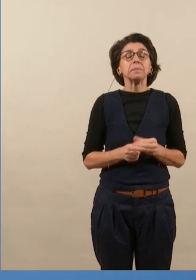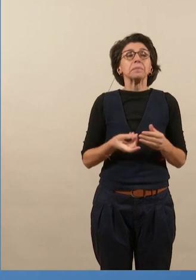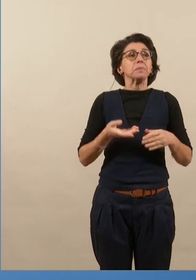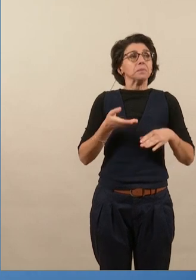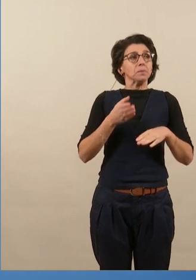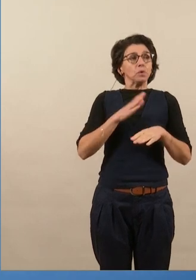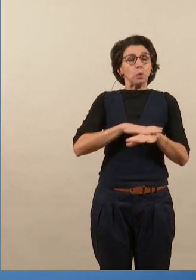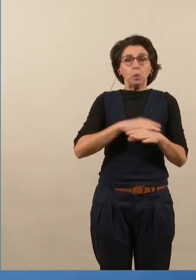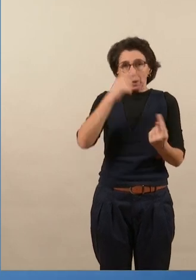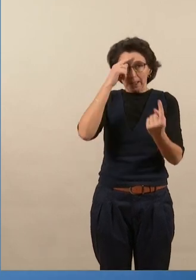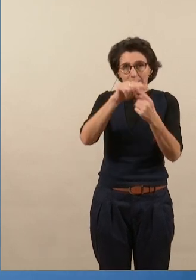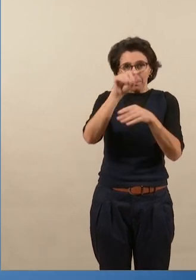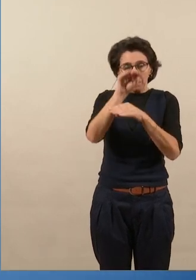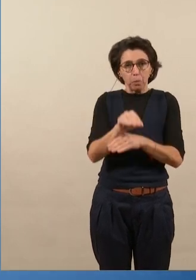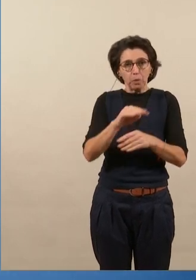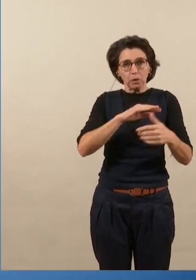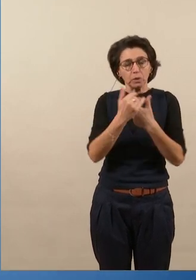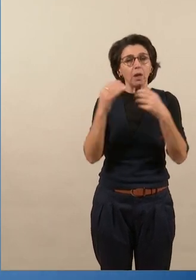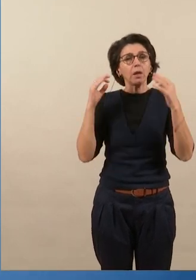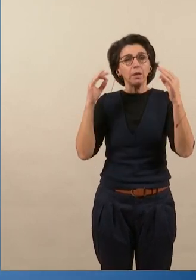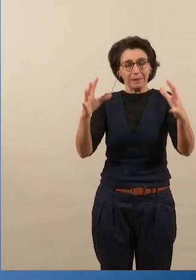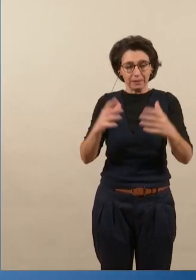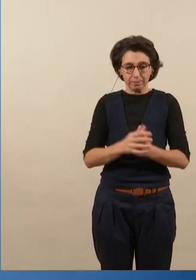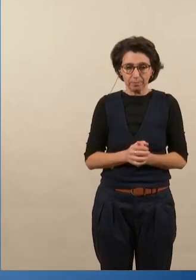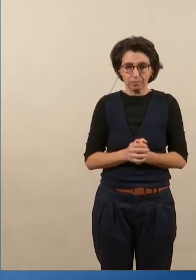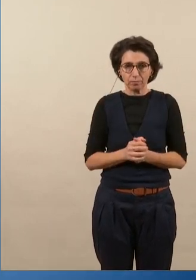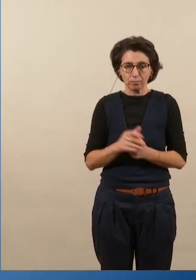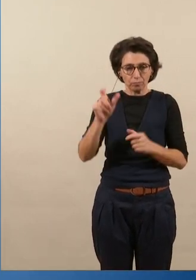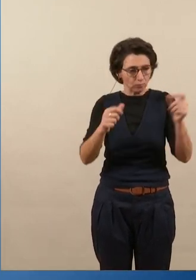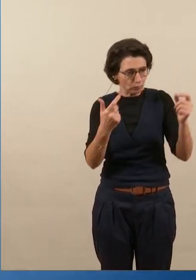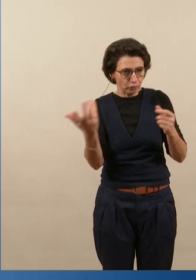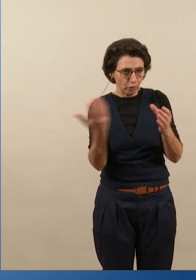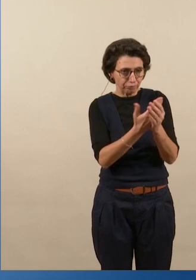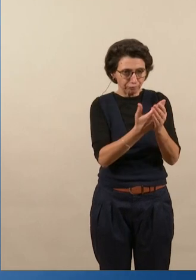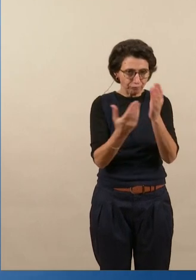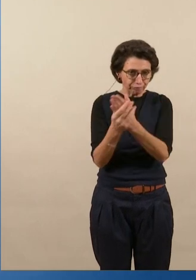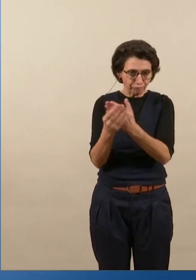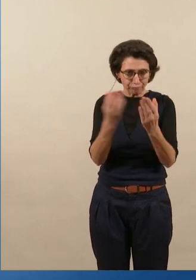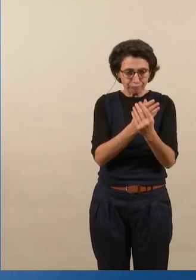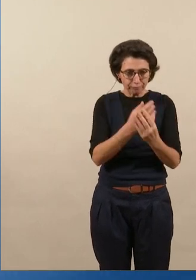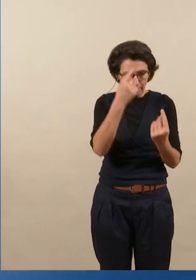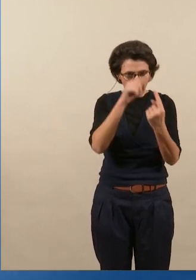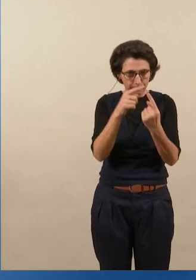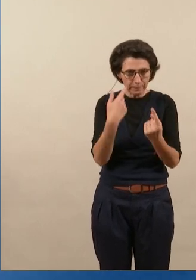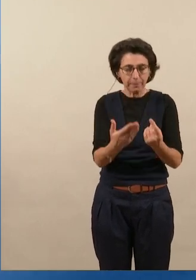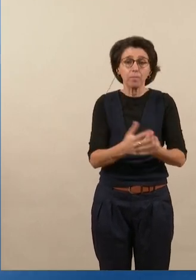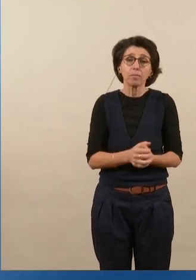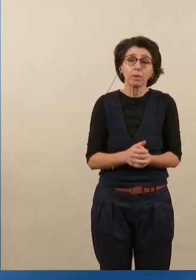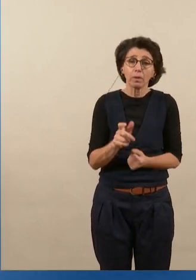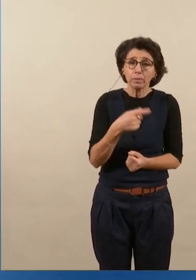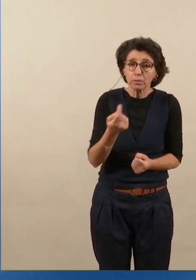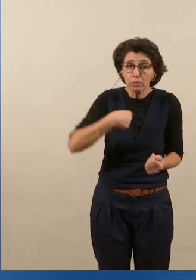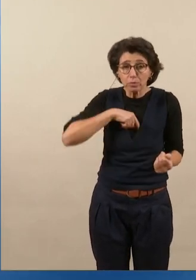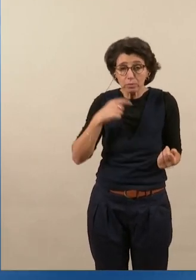et climatique plusieurs intervenants sont l'ont pointé euh on s'aperçoit qu'effectivement il est normal que ça